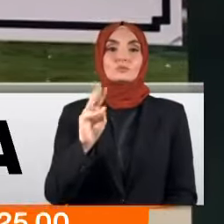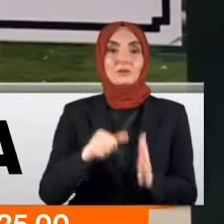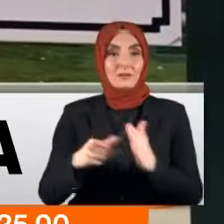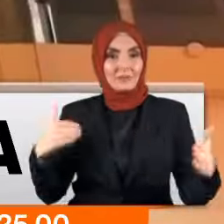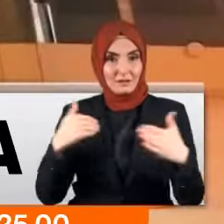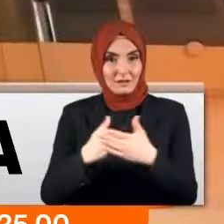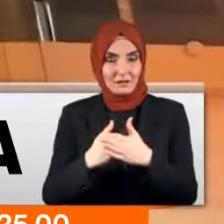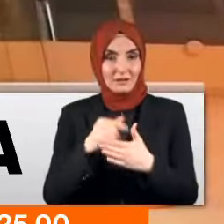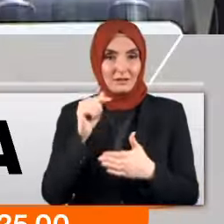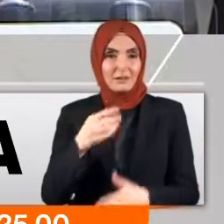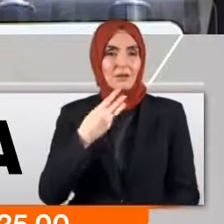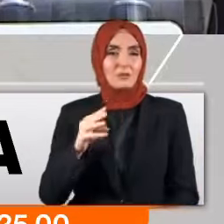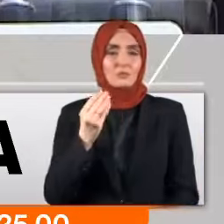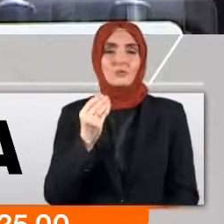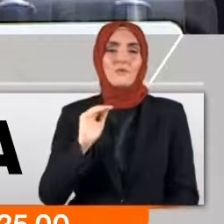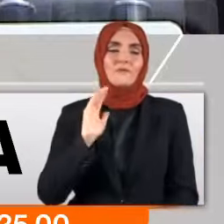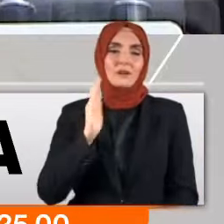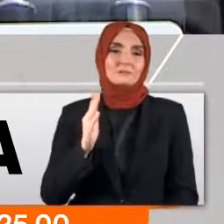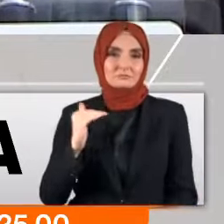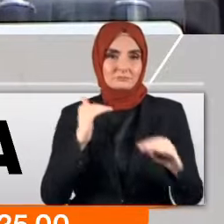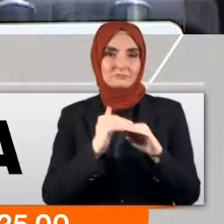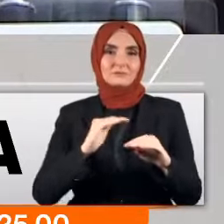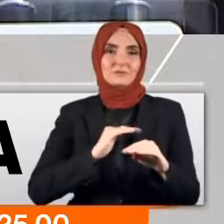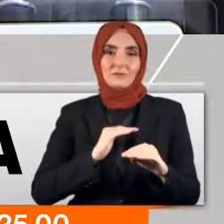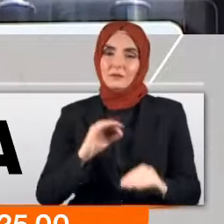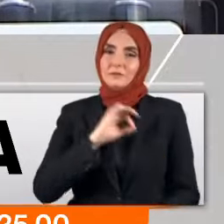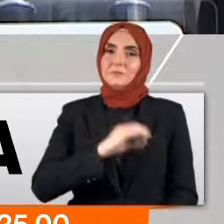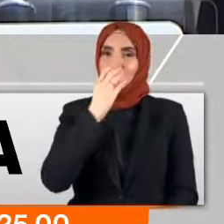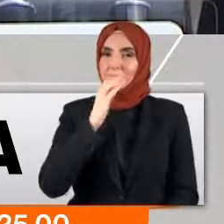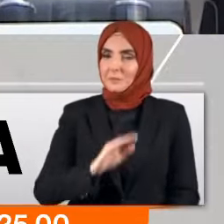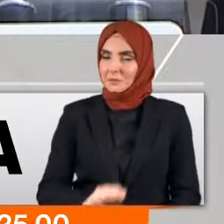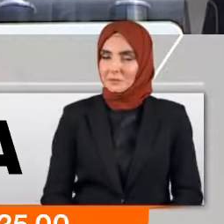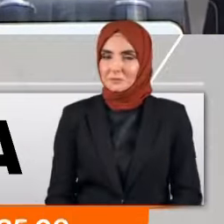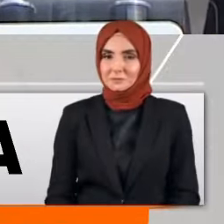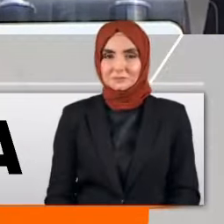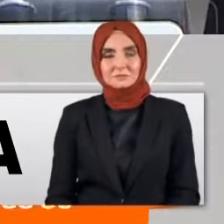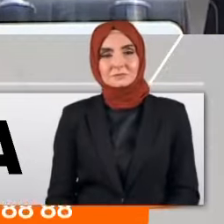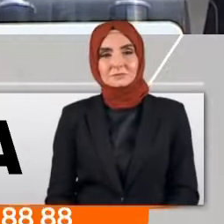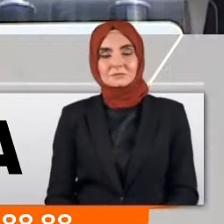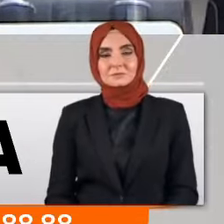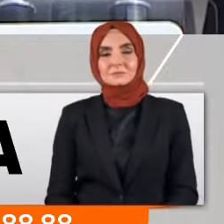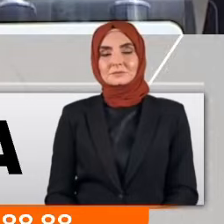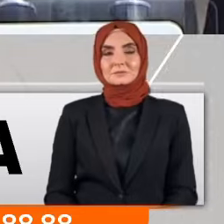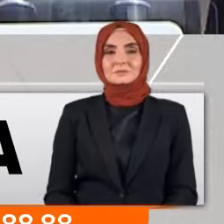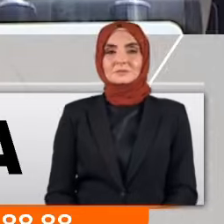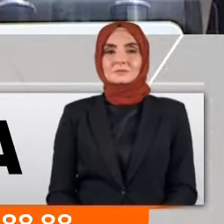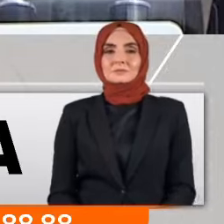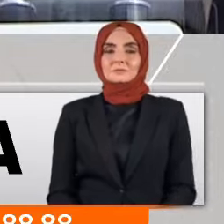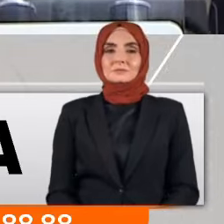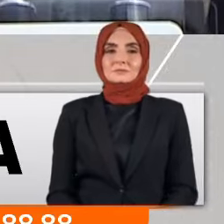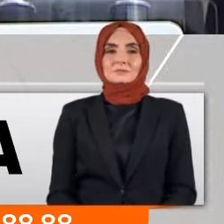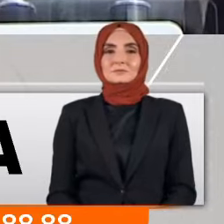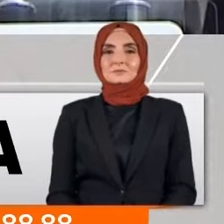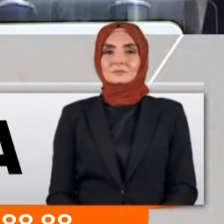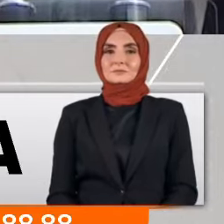katkı sağlaması bekleniyor. İstanbul'a 131 kilometre raylı sistem hattı kazandırdık.